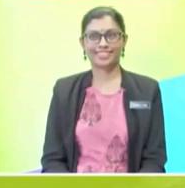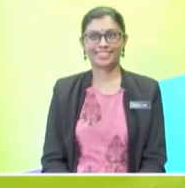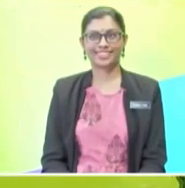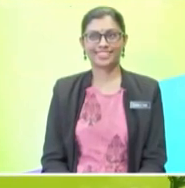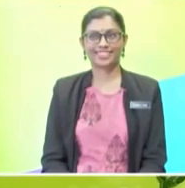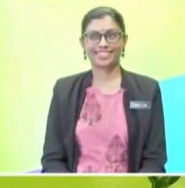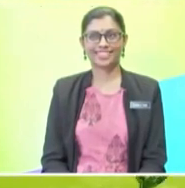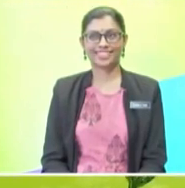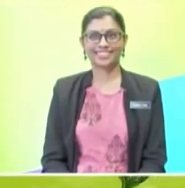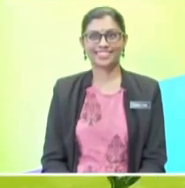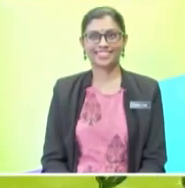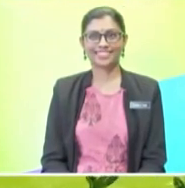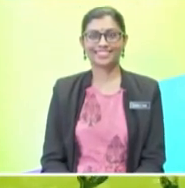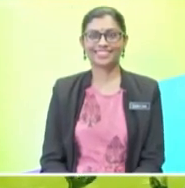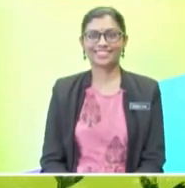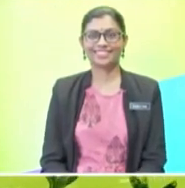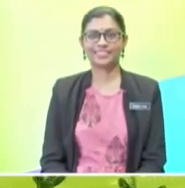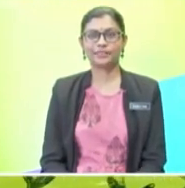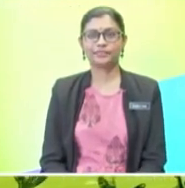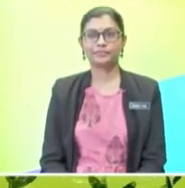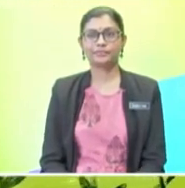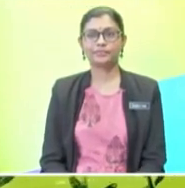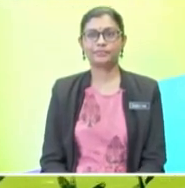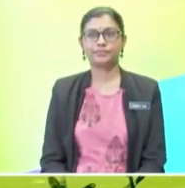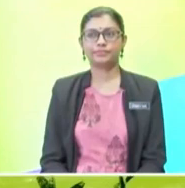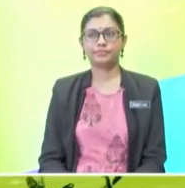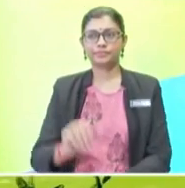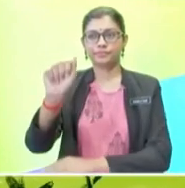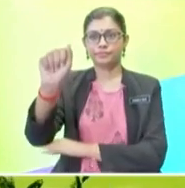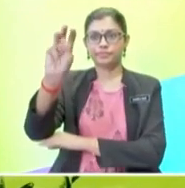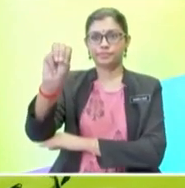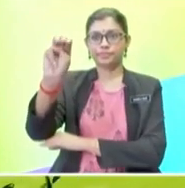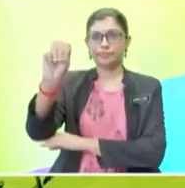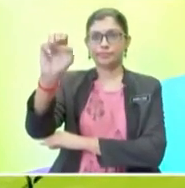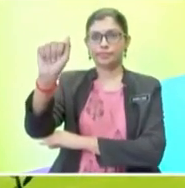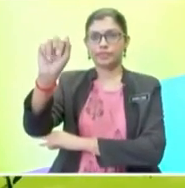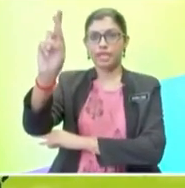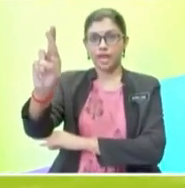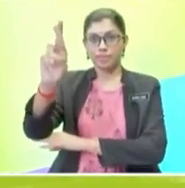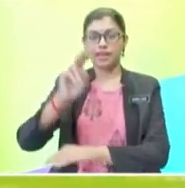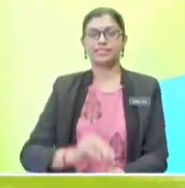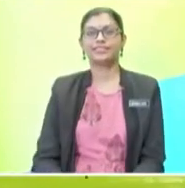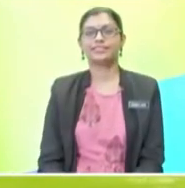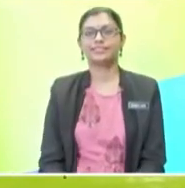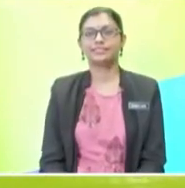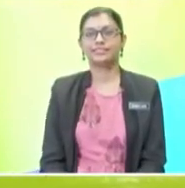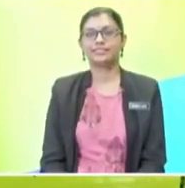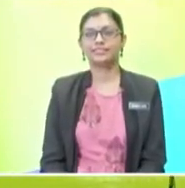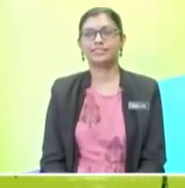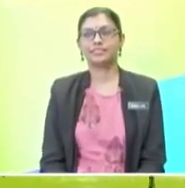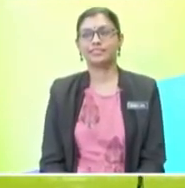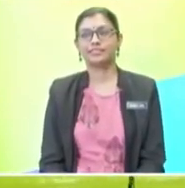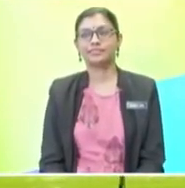Seterusnya, okay, seterusnya kita ada adik Muhammad Amar bin Muhammad Ainuddin daripada SK Abang Ali